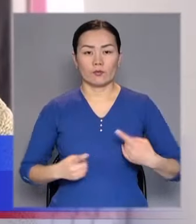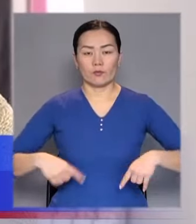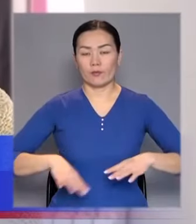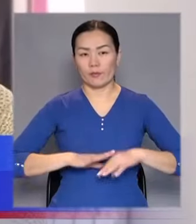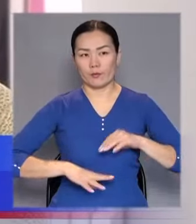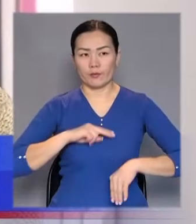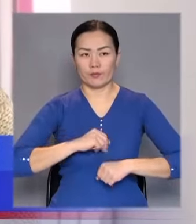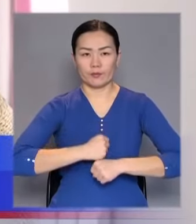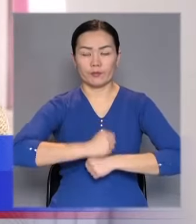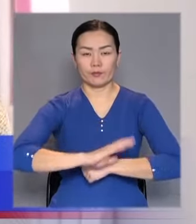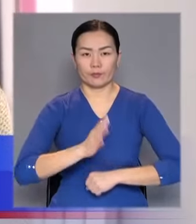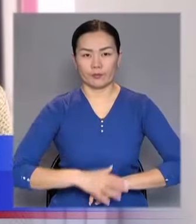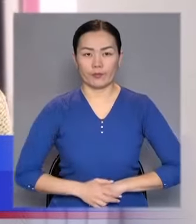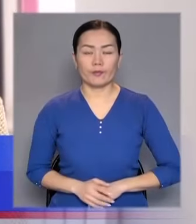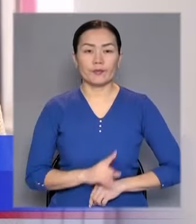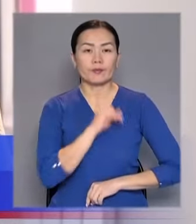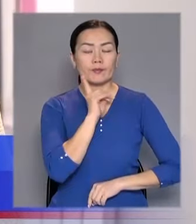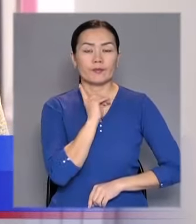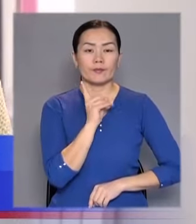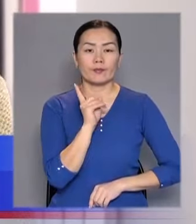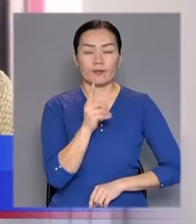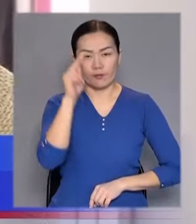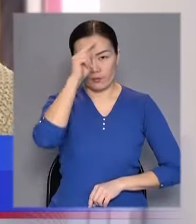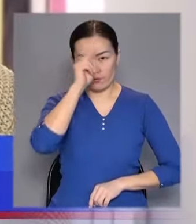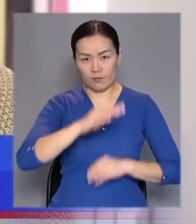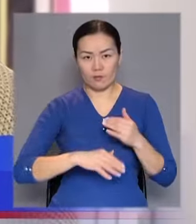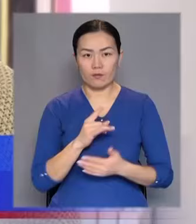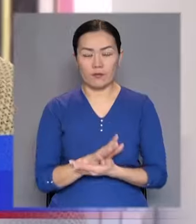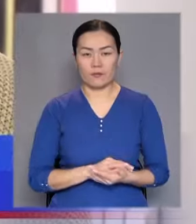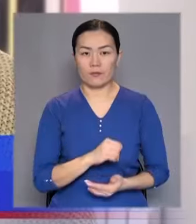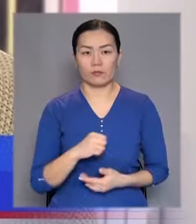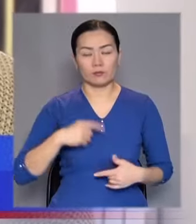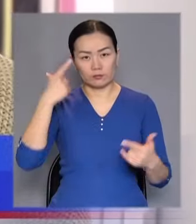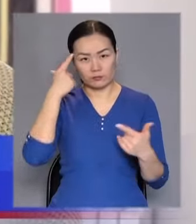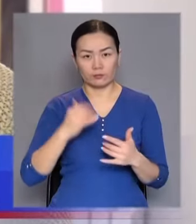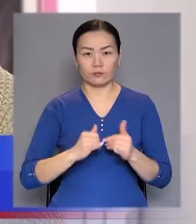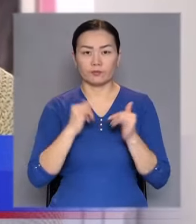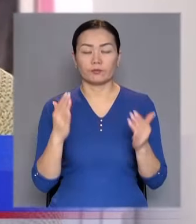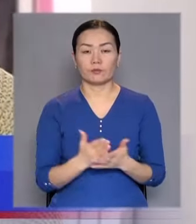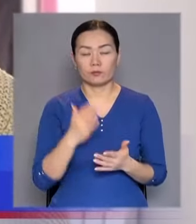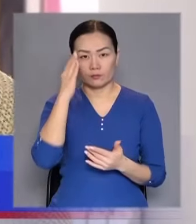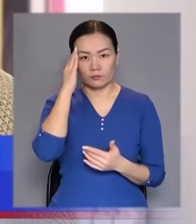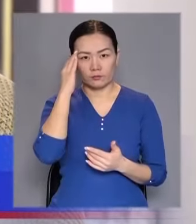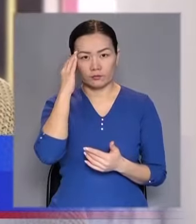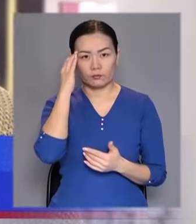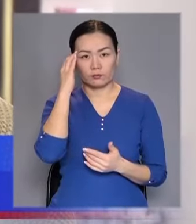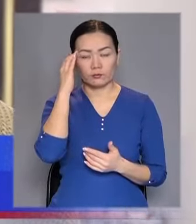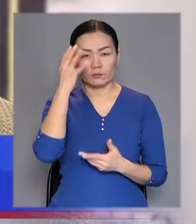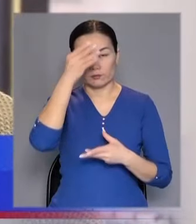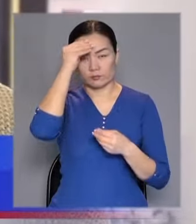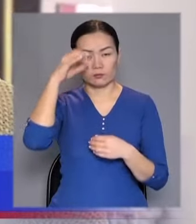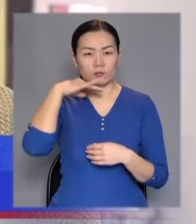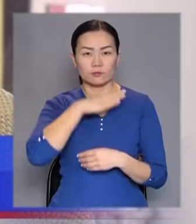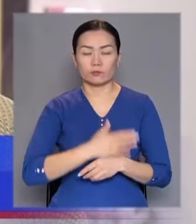университеті. Ол университетте студентіміз бір семестр оқып, өзінің білімін көрсетіп, ожақтан көп